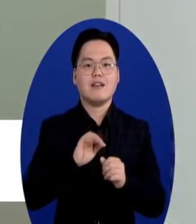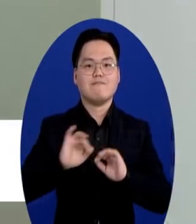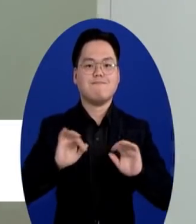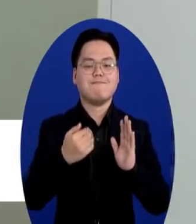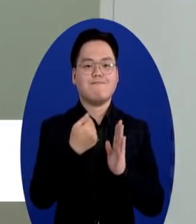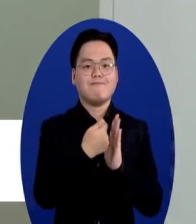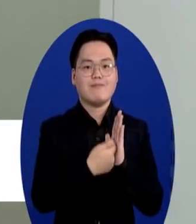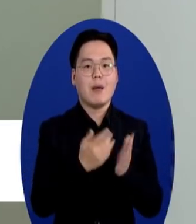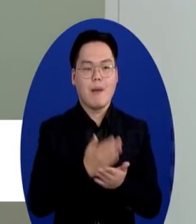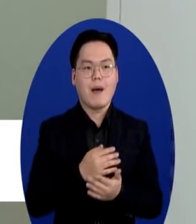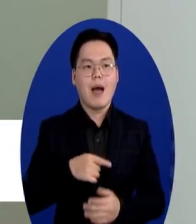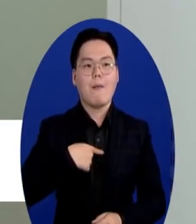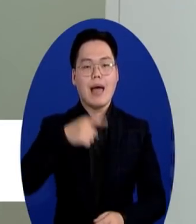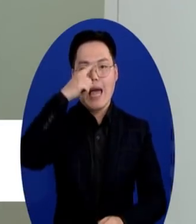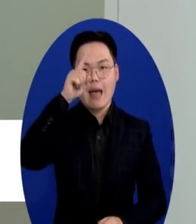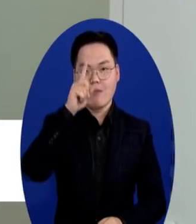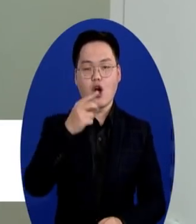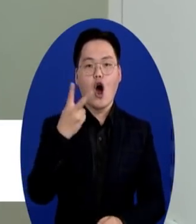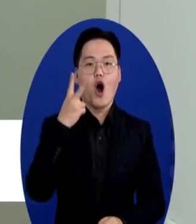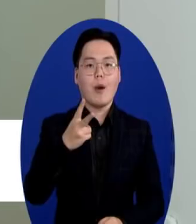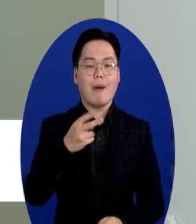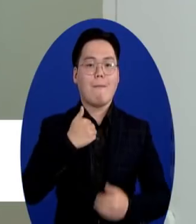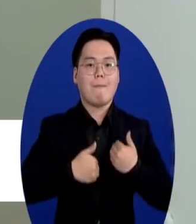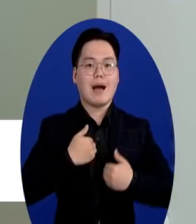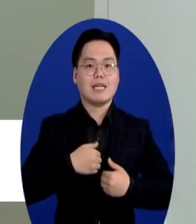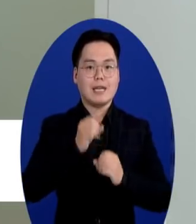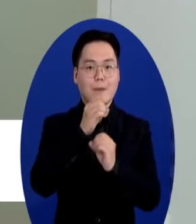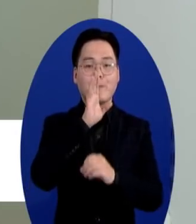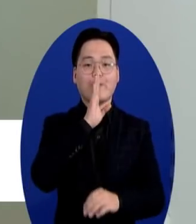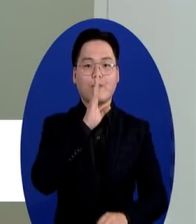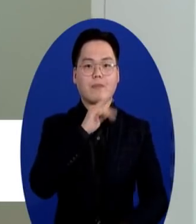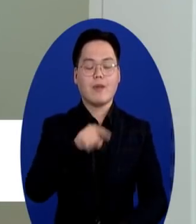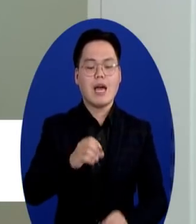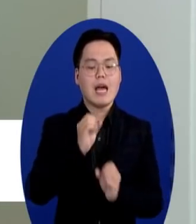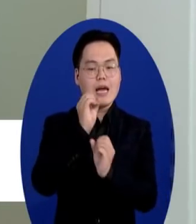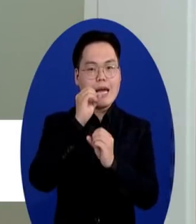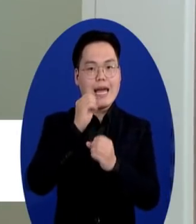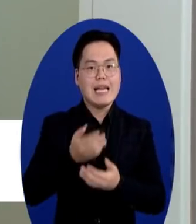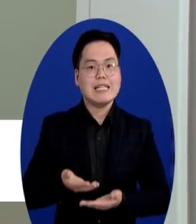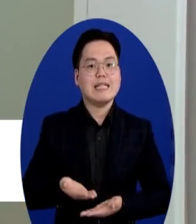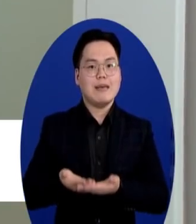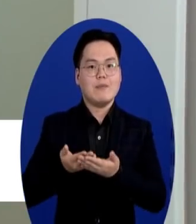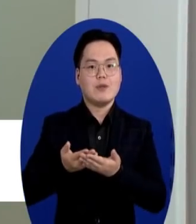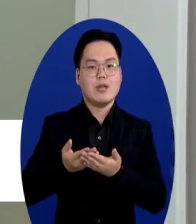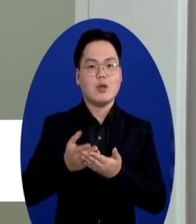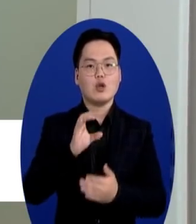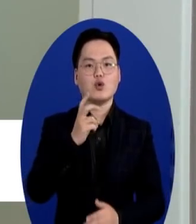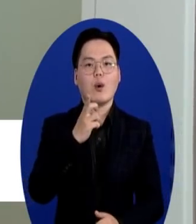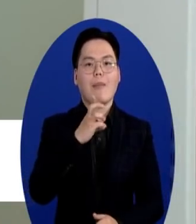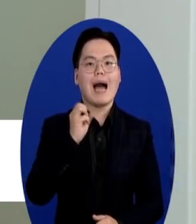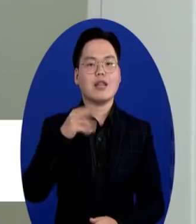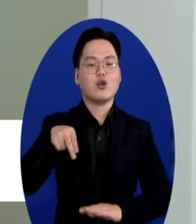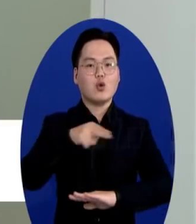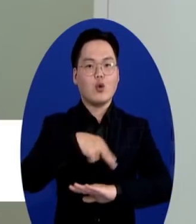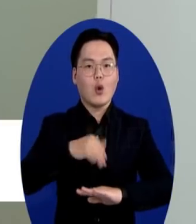2,000 орчим багш ажилтан бол урьдсан сэргийл хүслэгт хийгдэн. За энэ үзлийг мөн дэмжиэд манай Сүхбаатар дүүргийн засаг даргын тамгын газраас удирдамж баталж